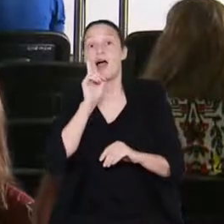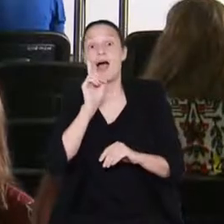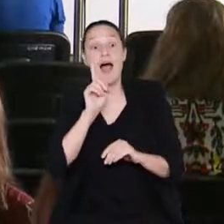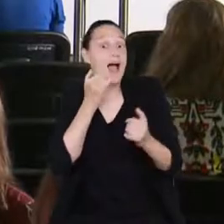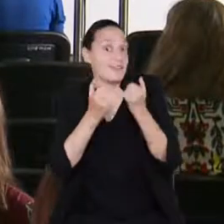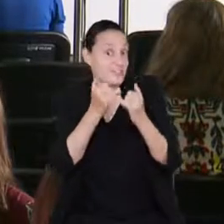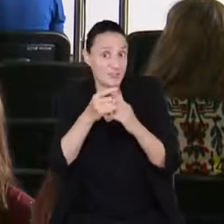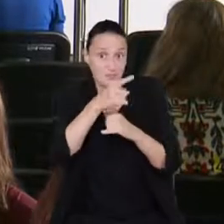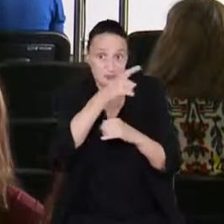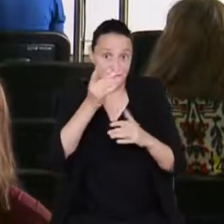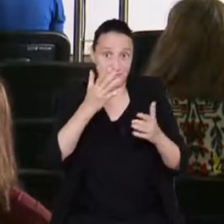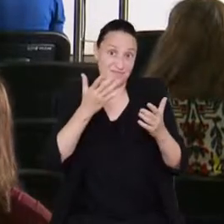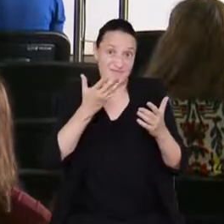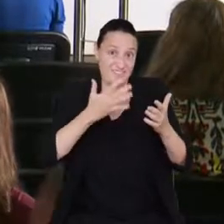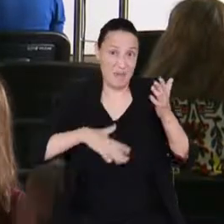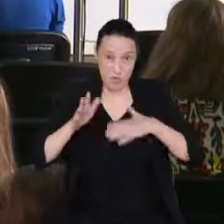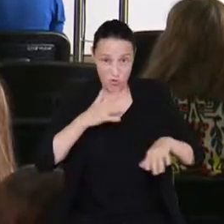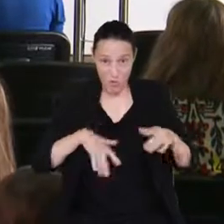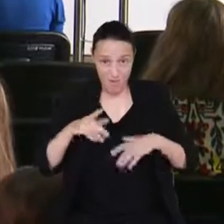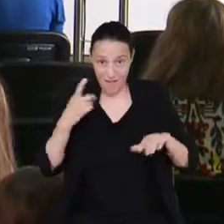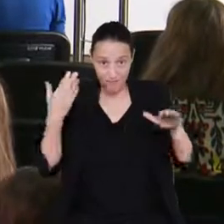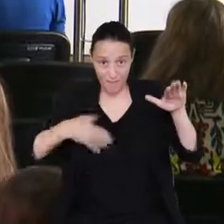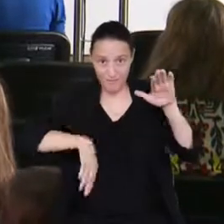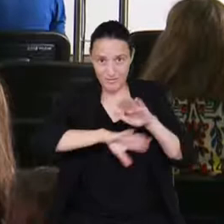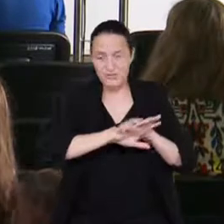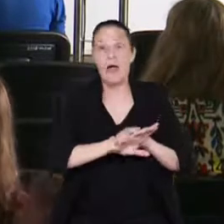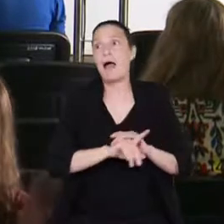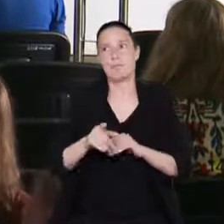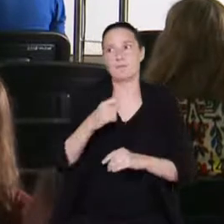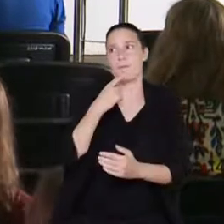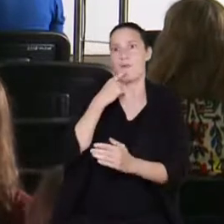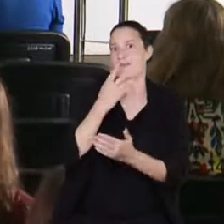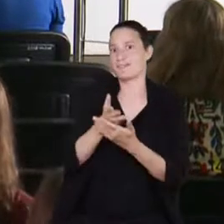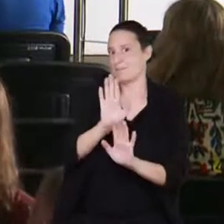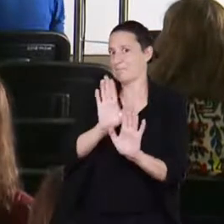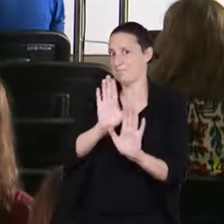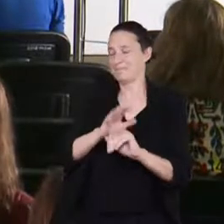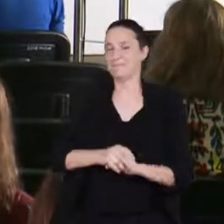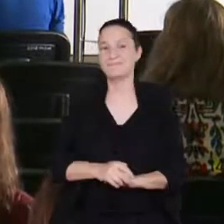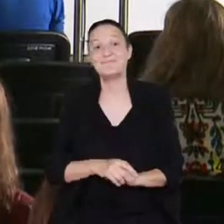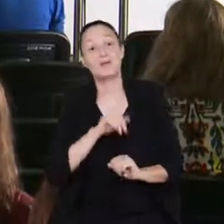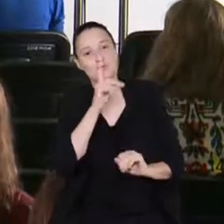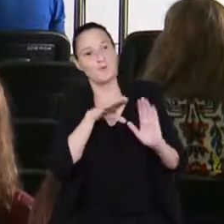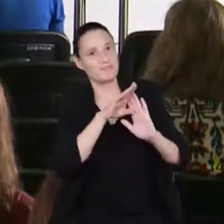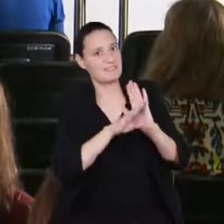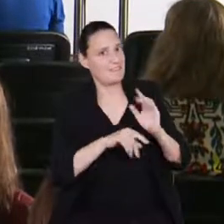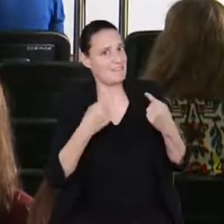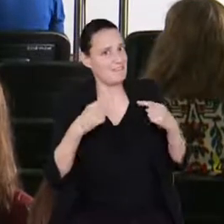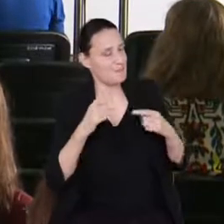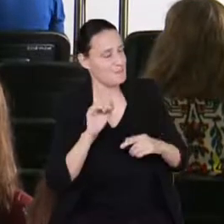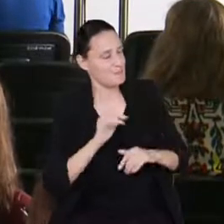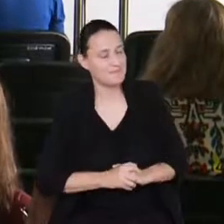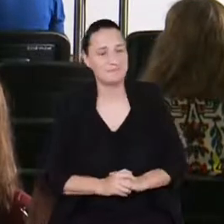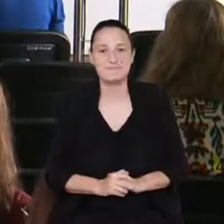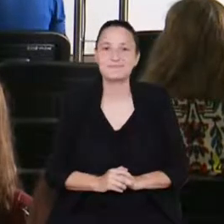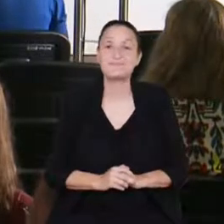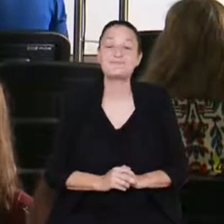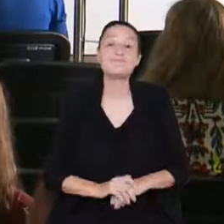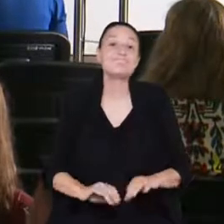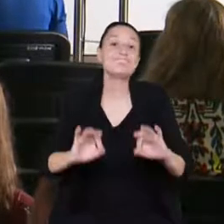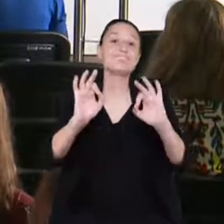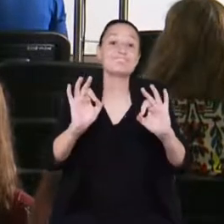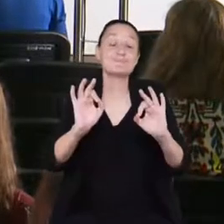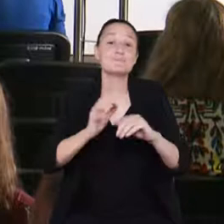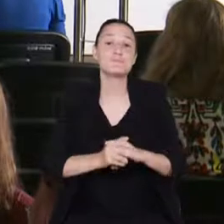i wtedy możecie wyjść wcześniej. Ale tego nie zalecamy. W wytycznych w każdym razie. Dobrze, drodzy